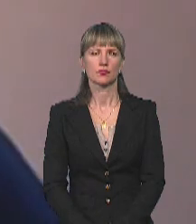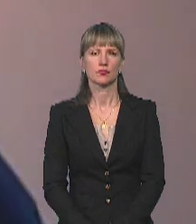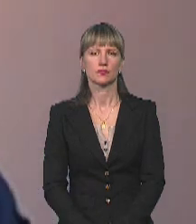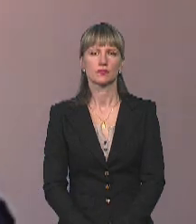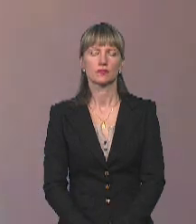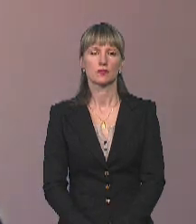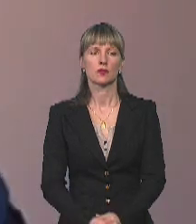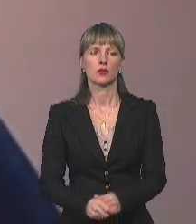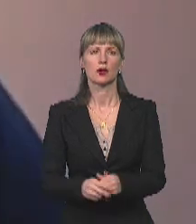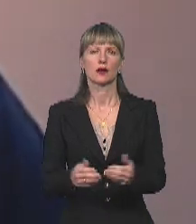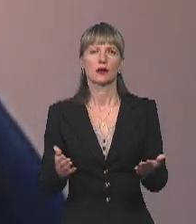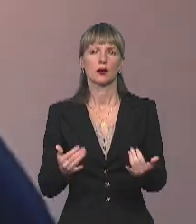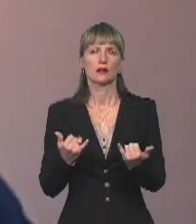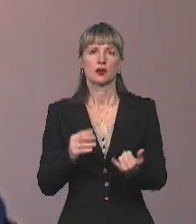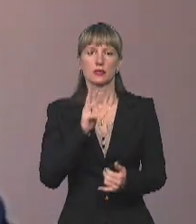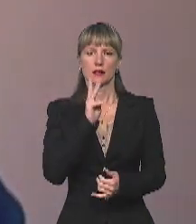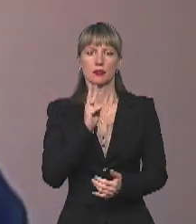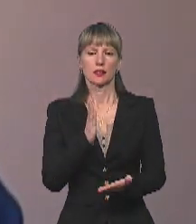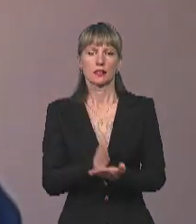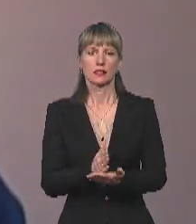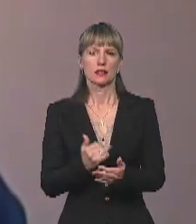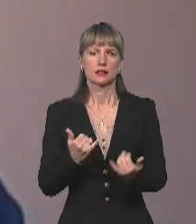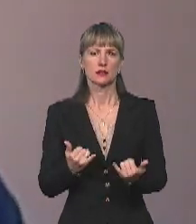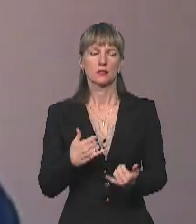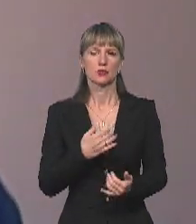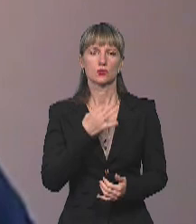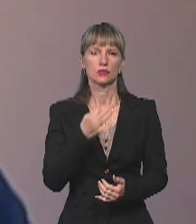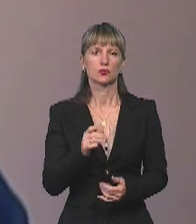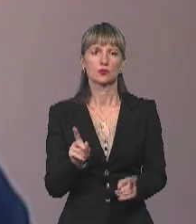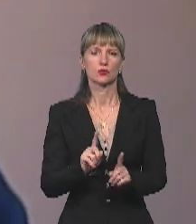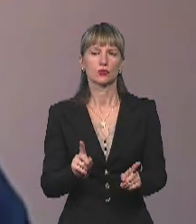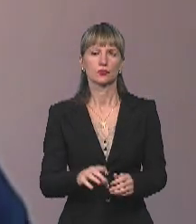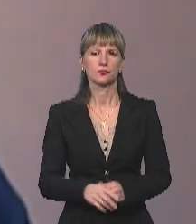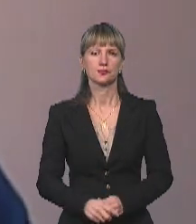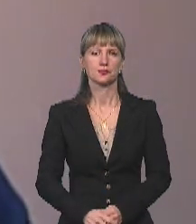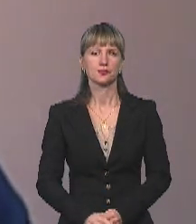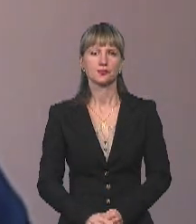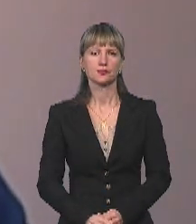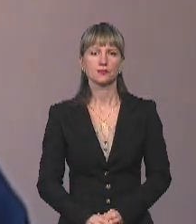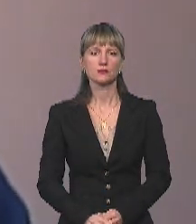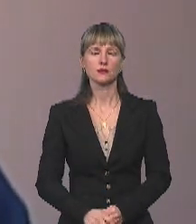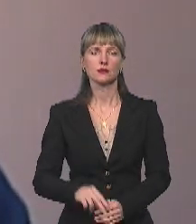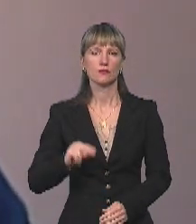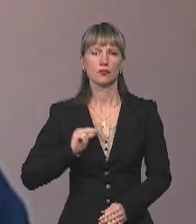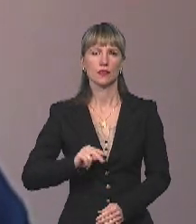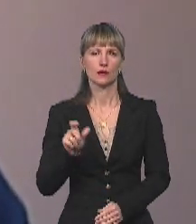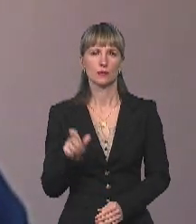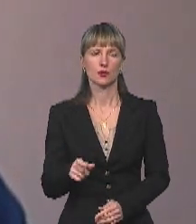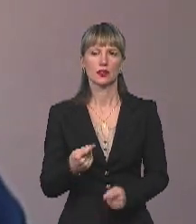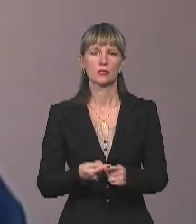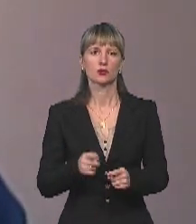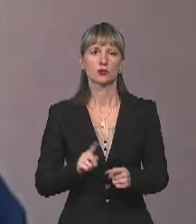який пропонується зараз? Зарплатні, ну, я вам хочу сказати, що робітничі –